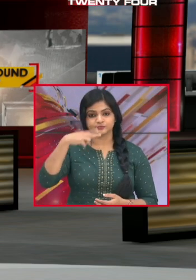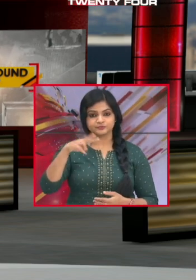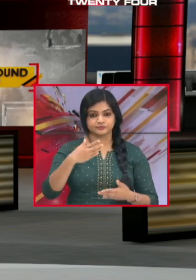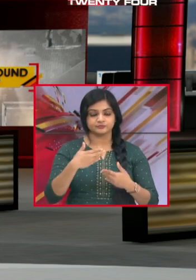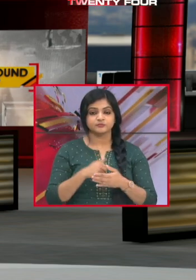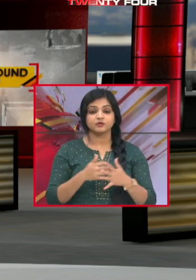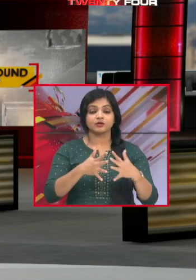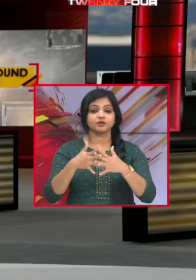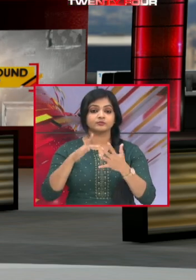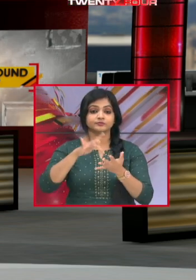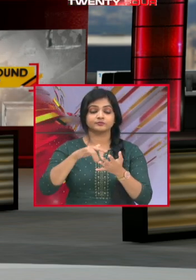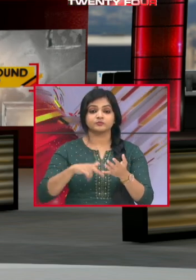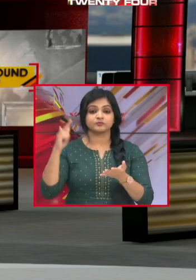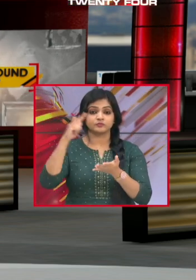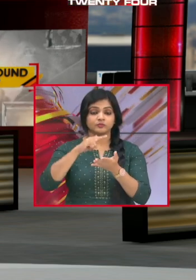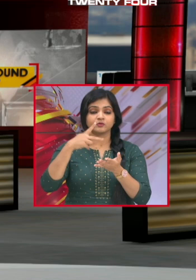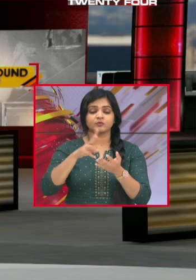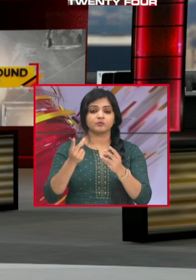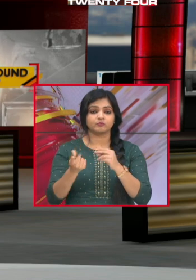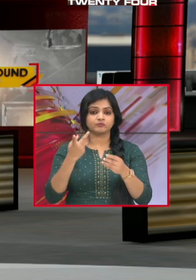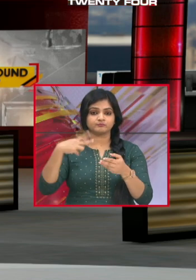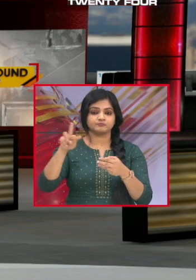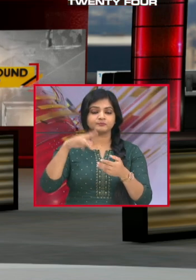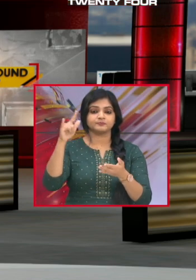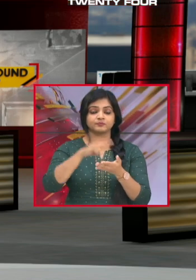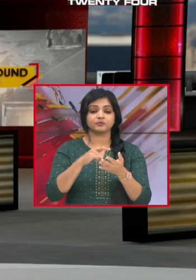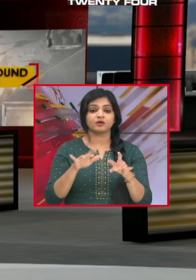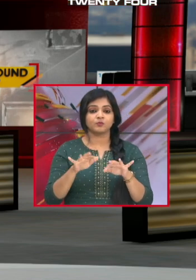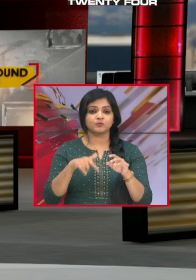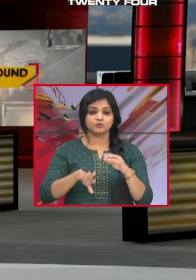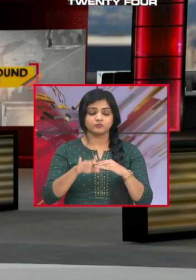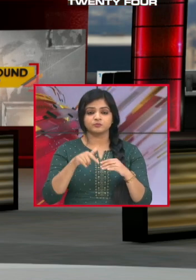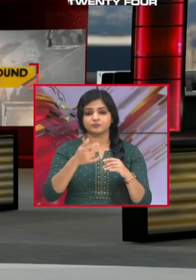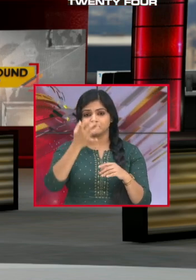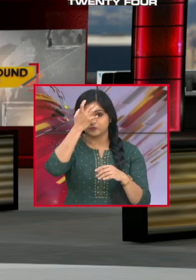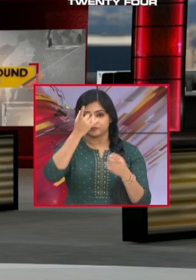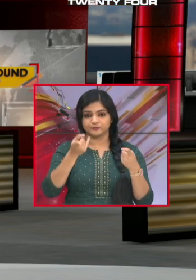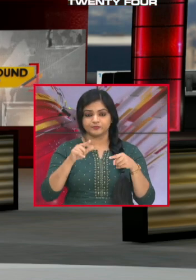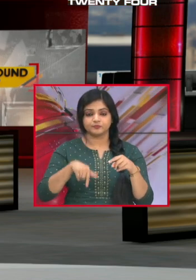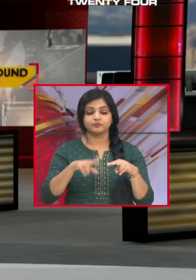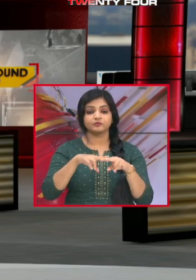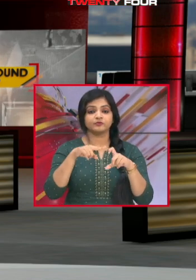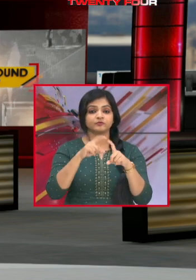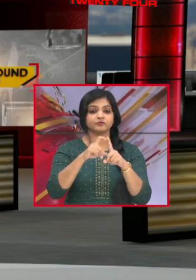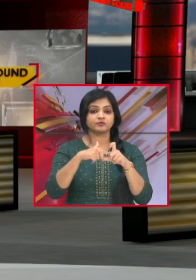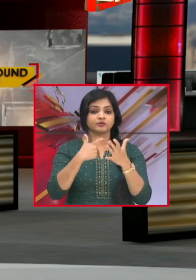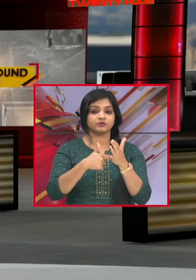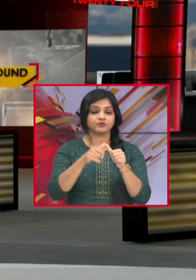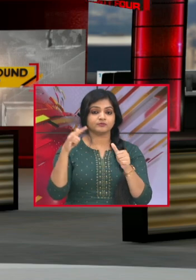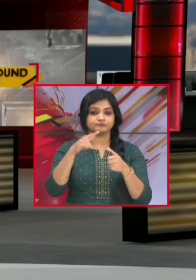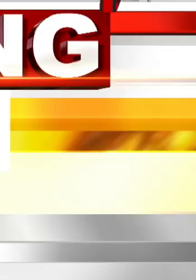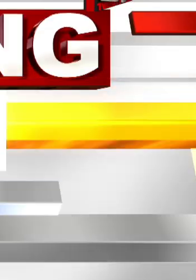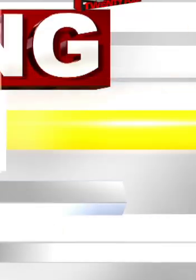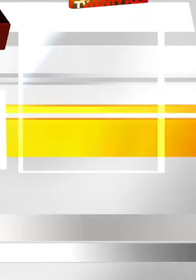വീണ്ടും അമേരിക്കയിൽ വിമാനങ്ങൾ അടിയന്തരമായി നിലത്തിറക്കി കമ്പ്യൂട്ടർ ശൃംഖലയിലെ തകരാറാണ് കാരണമെന്ന് ഫെഡറൽ ഏവിയേഷൻ അഡ്മിനിസ്ട്രേഷന്റെ